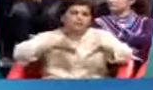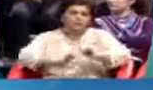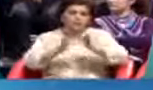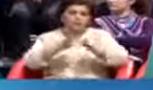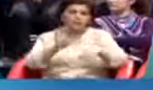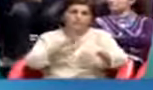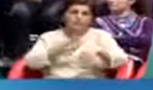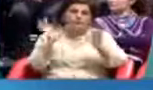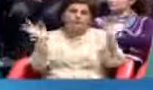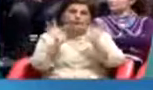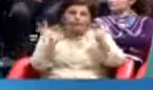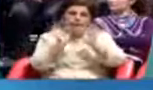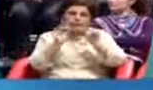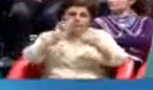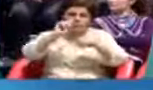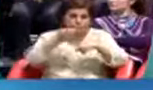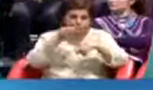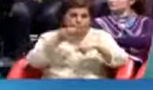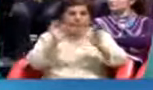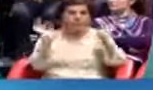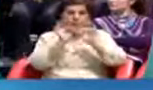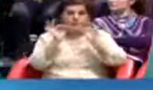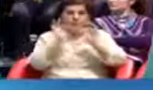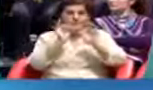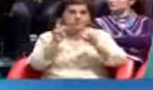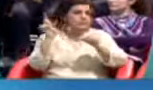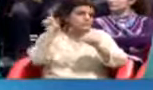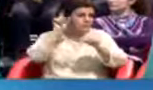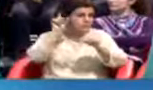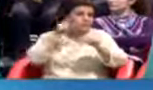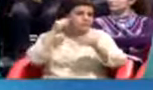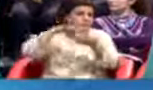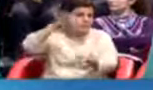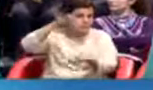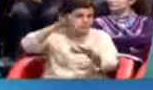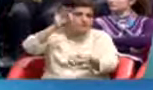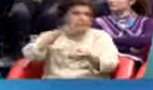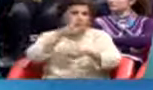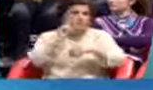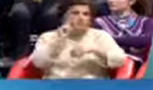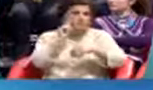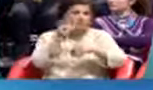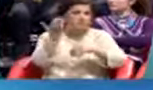bunları erken tanı koyarsak ve erken tedavisine başlarsak bu insanları, bu 3000 kişiyi